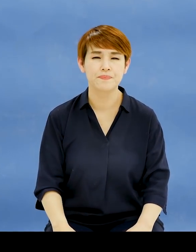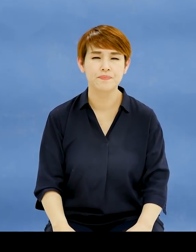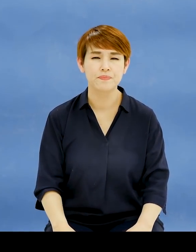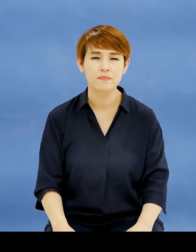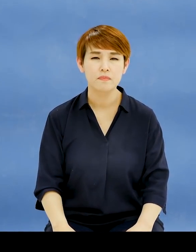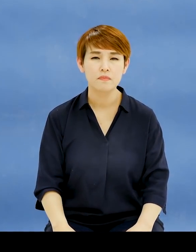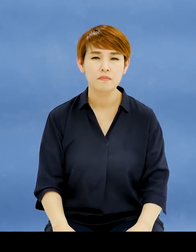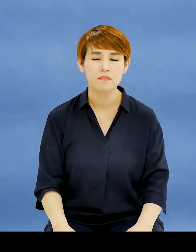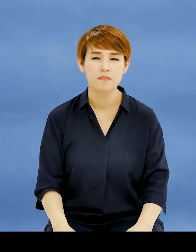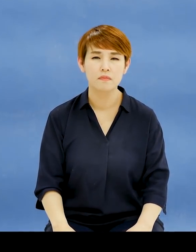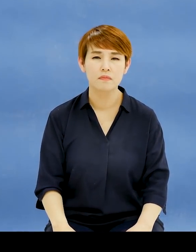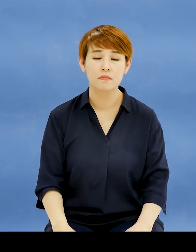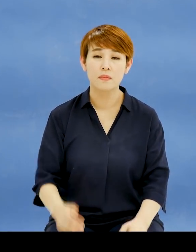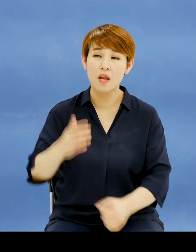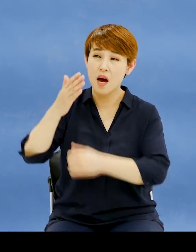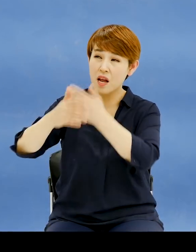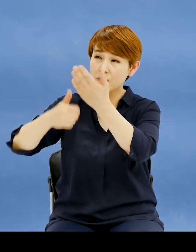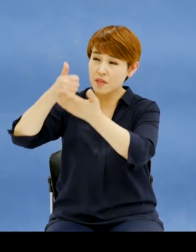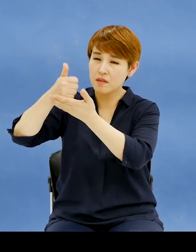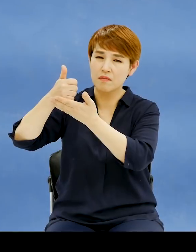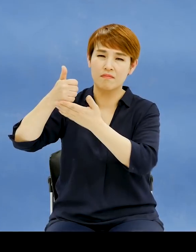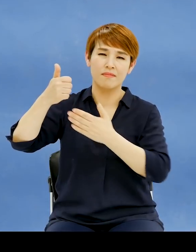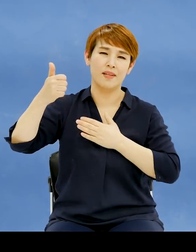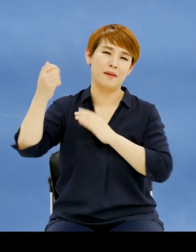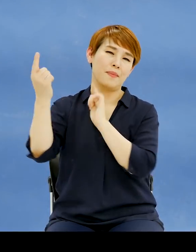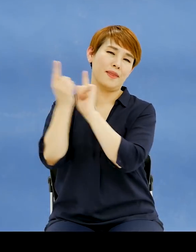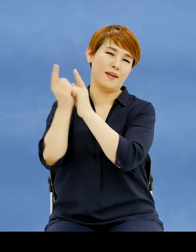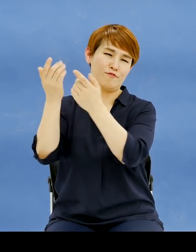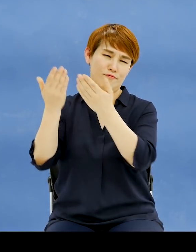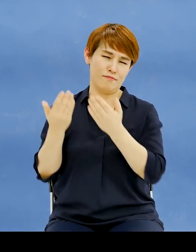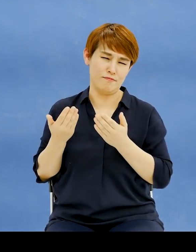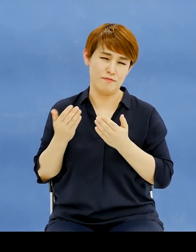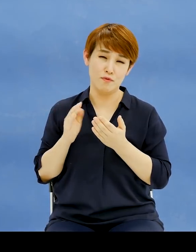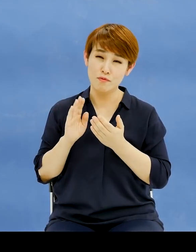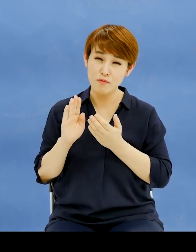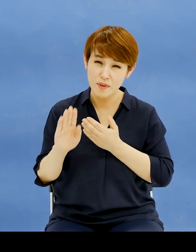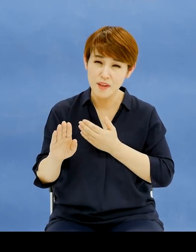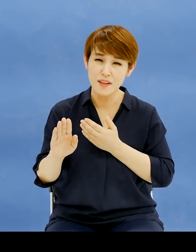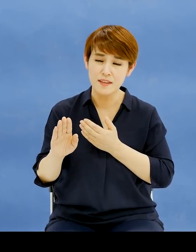기피처럼. 네. 하는군요. 예. 그런데 진짜